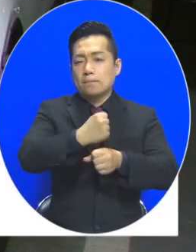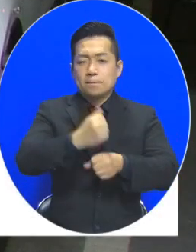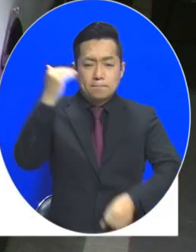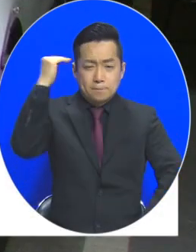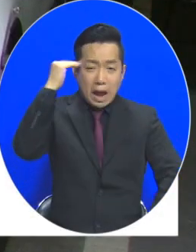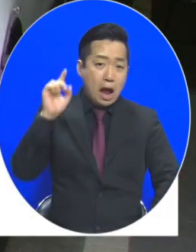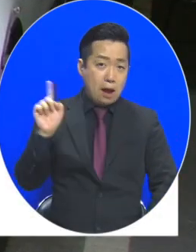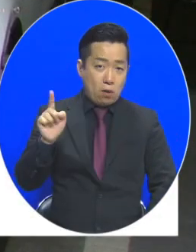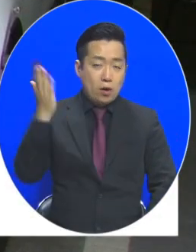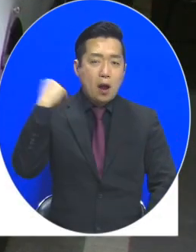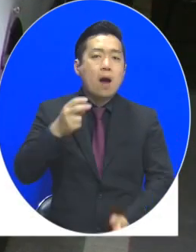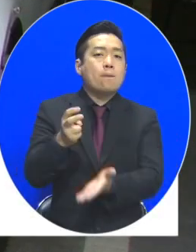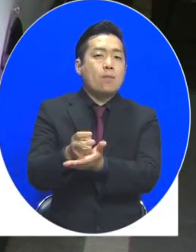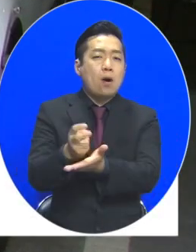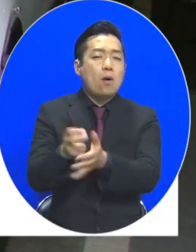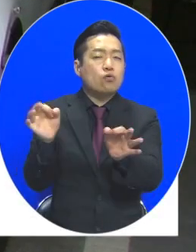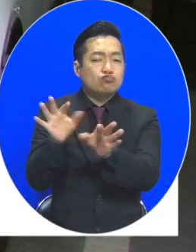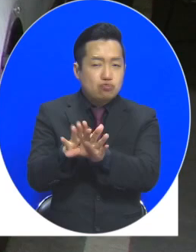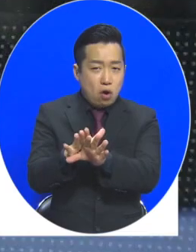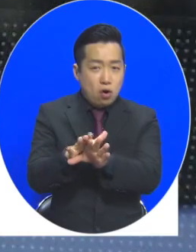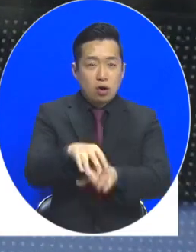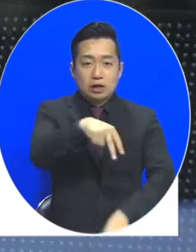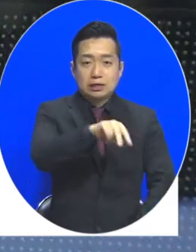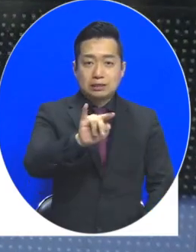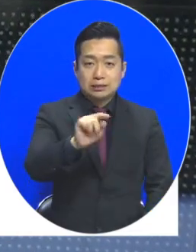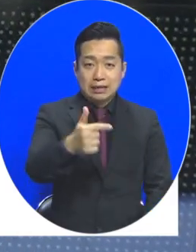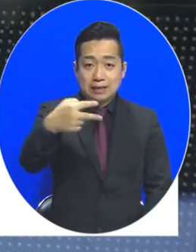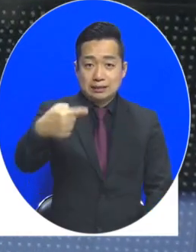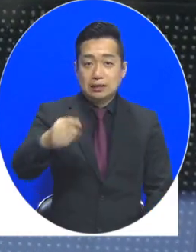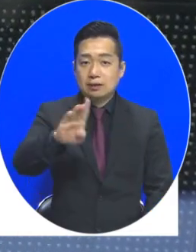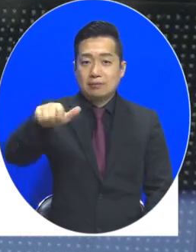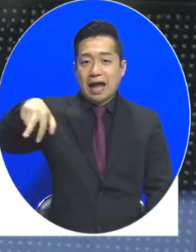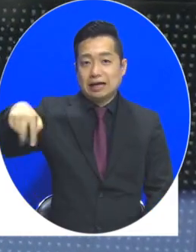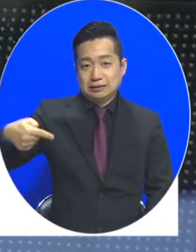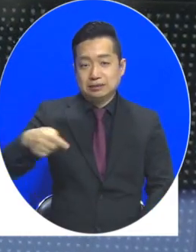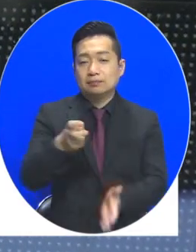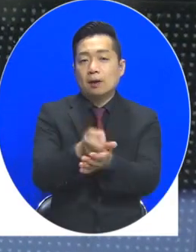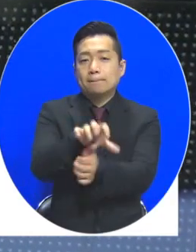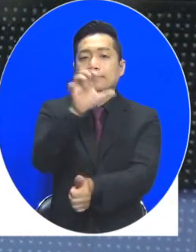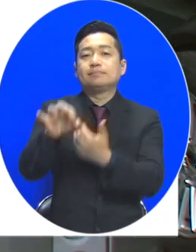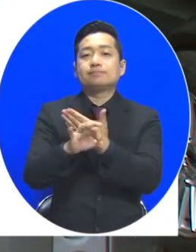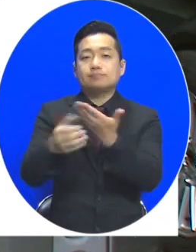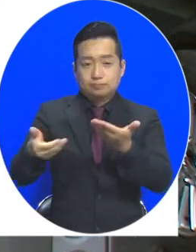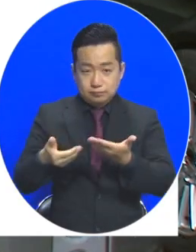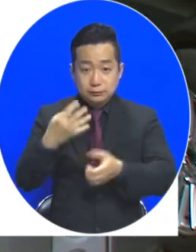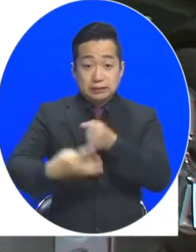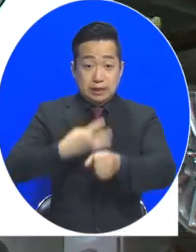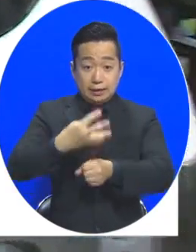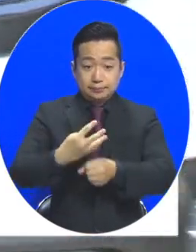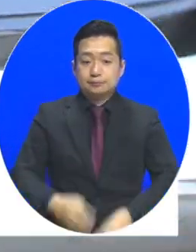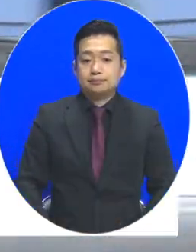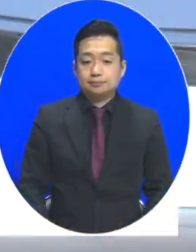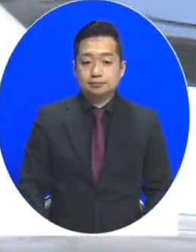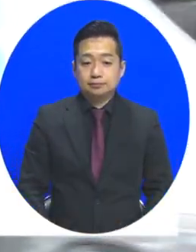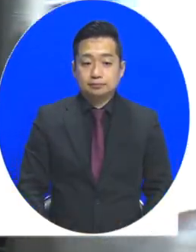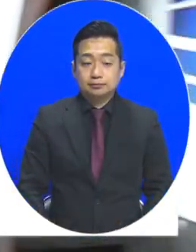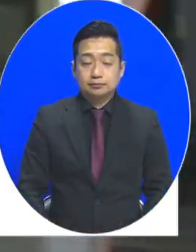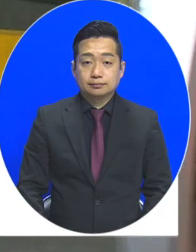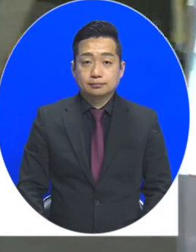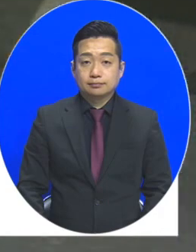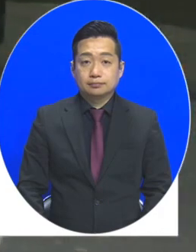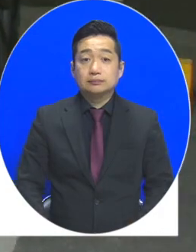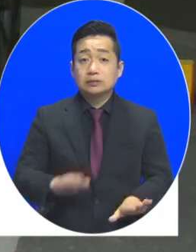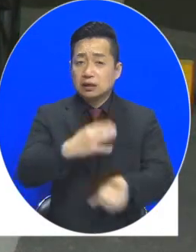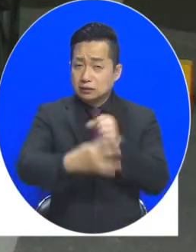걸림돌이 되는 기존 규제를 없애주는 규제 샌드박스 지원을 받았습니다 시행 4년째를 맞은 규제 샌드박스